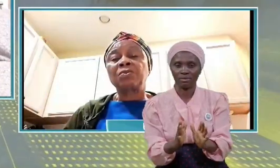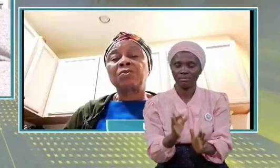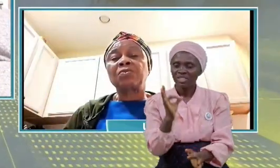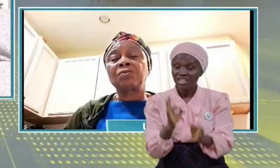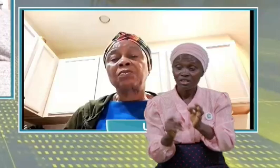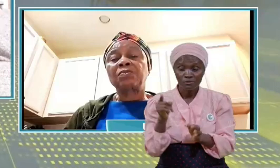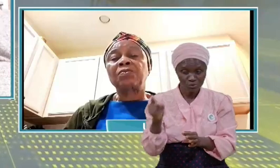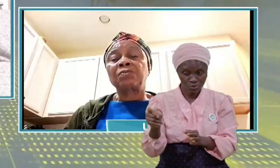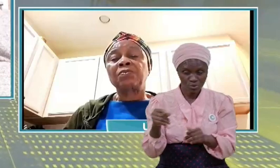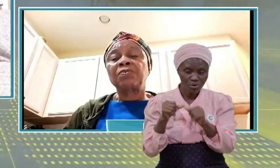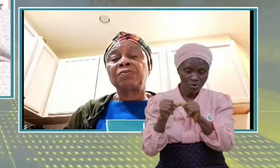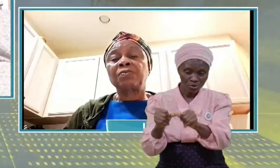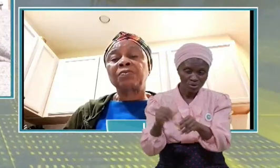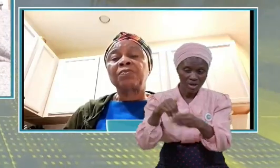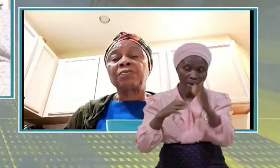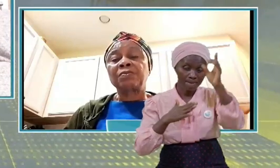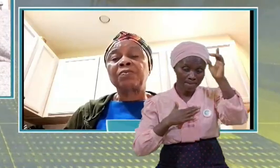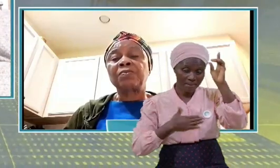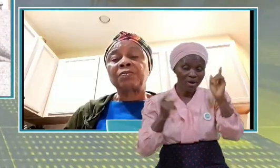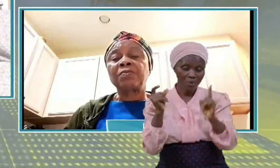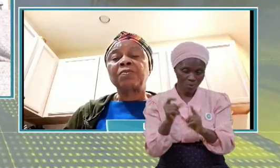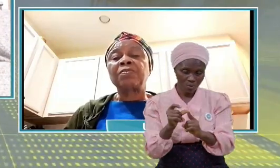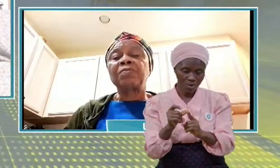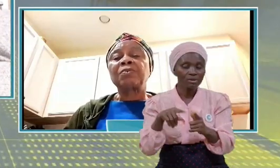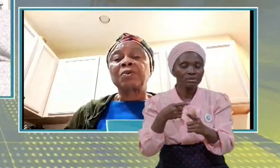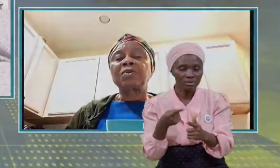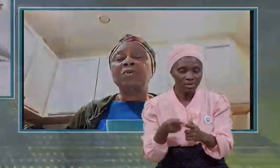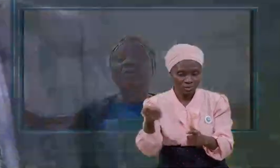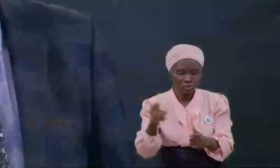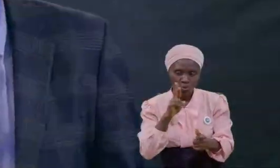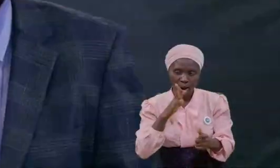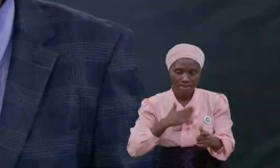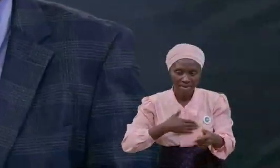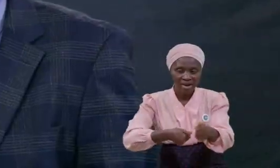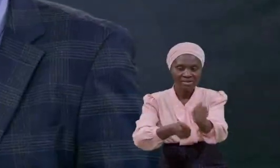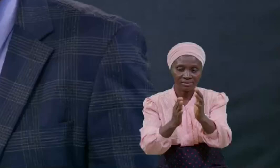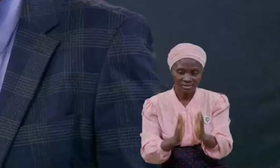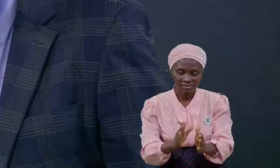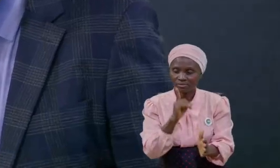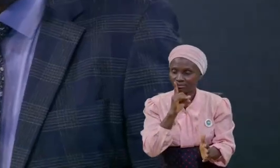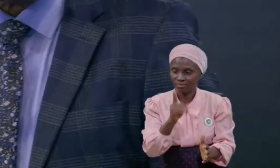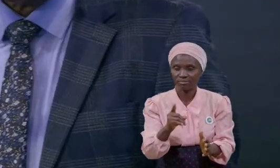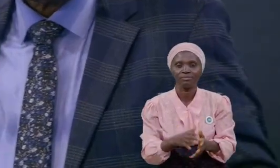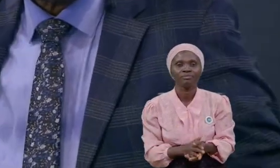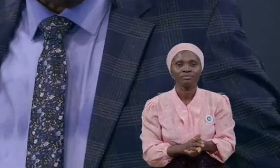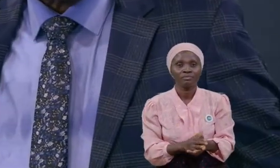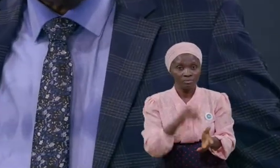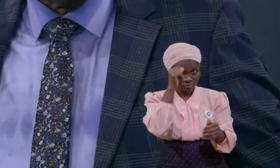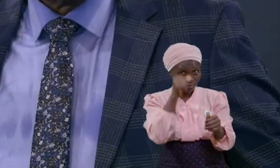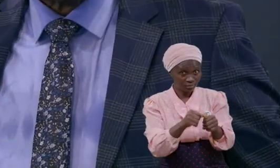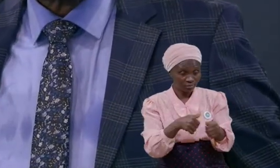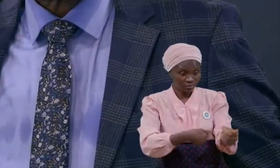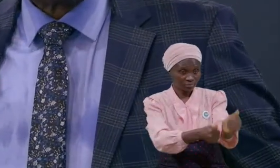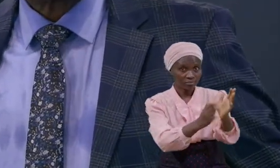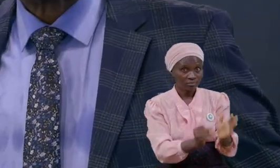parole, alors vous êtes vraiment mes disciples. Rappelez-vous, un disciple qui sont appelés